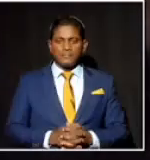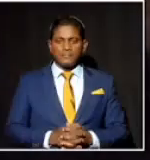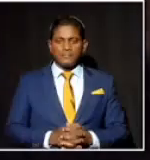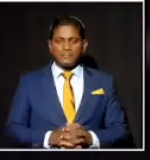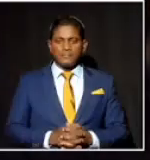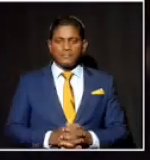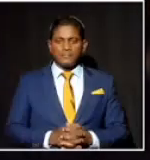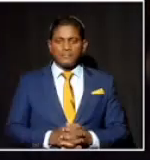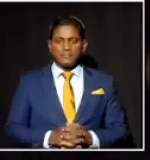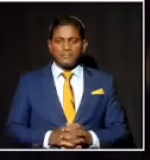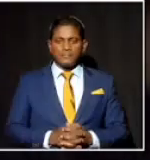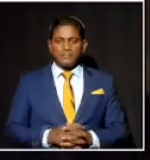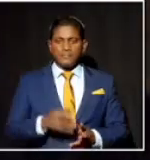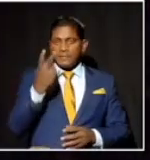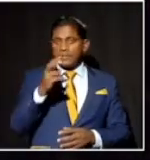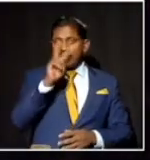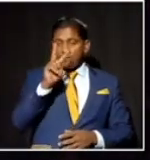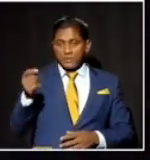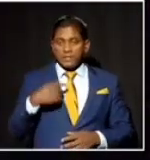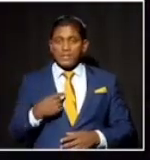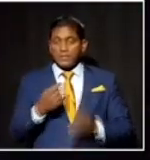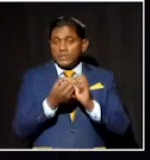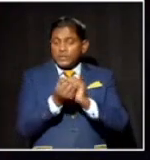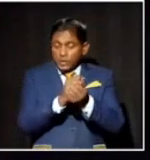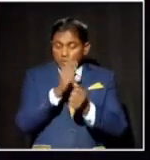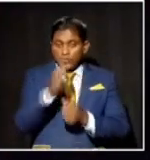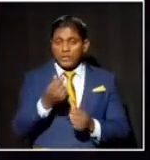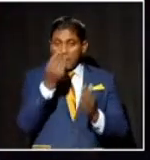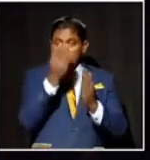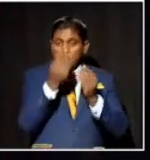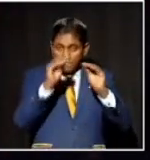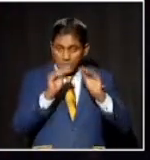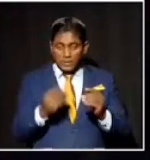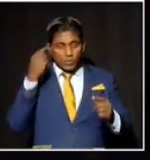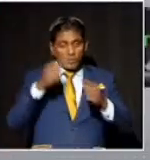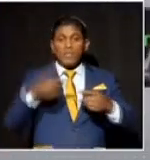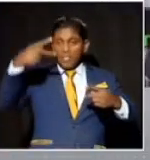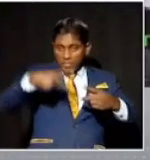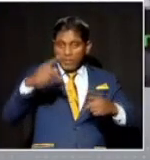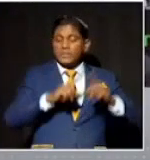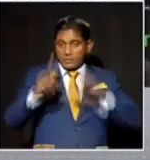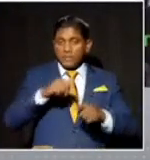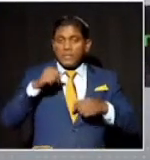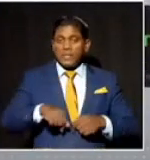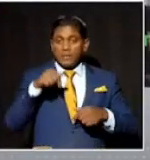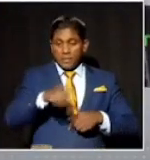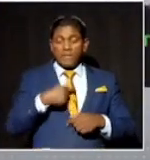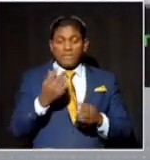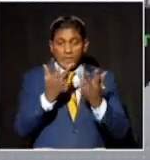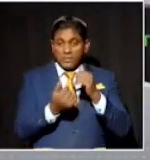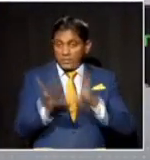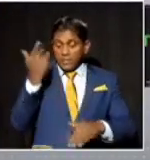දෙදහස් විසි දෙක සංශෝධිත අයවැය කෙටුම්පත පිළිබඳව දෙවන වර කියවීමේ ඡන්ද විමසීම වැඩි ඡන්ද 115කින් අද